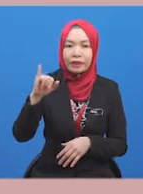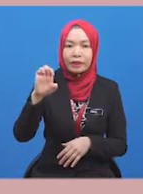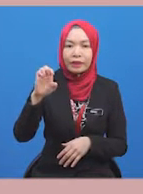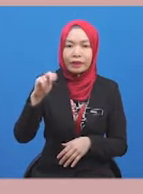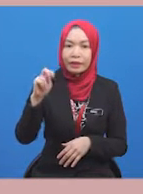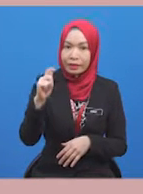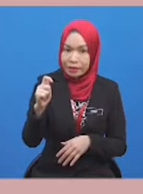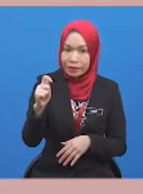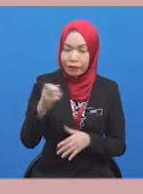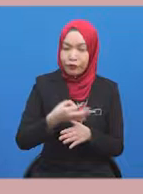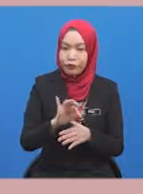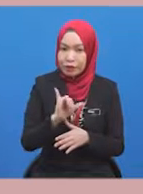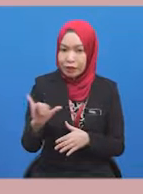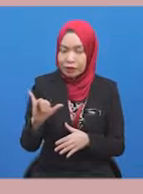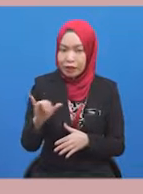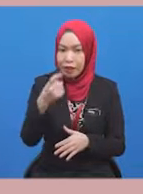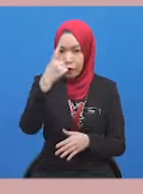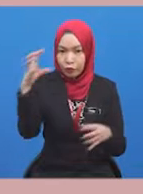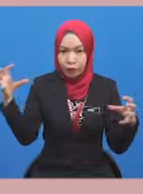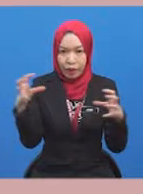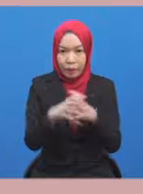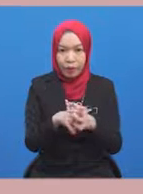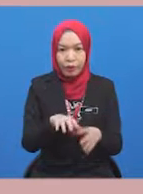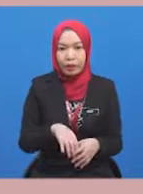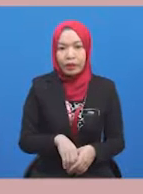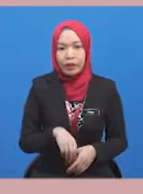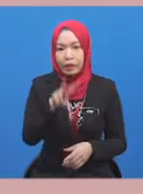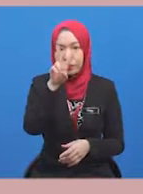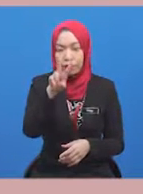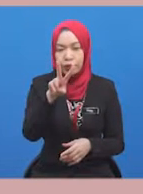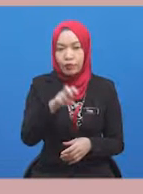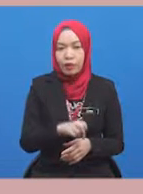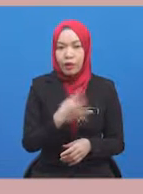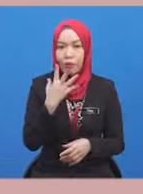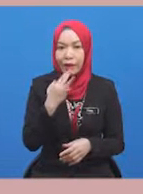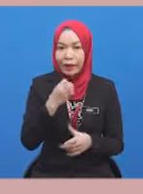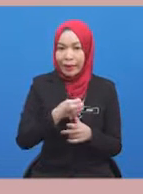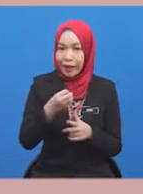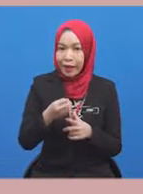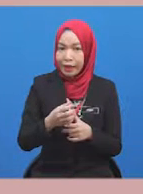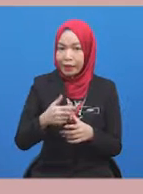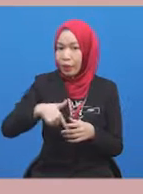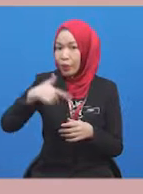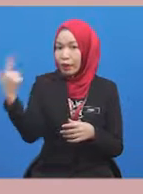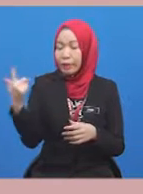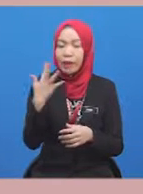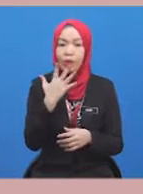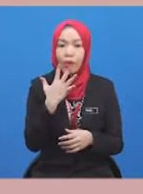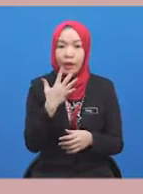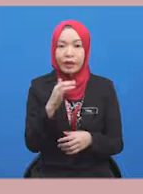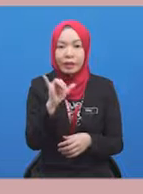Fungsi gradient ialah menggabungkan antara dua atau lebih warna dengan warna yang